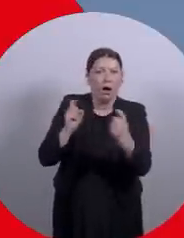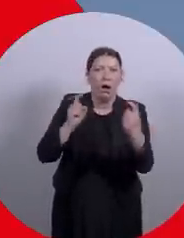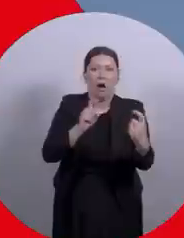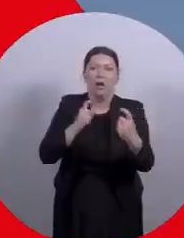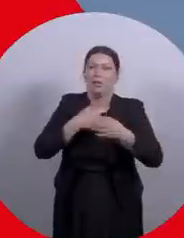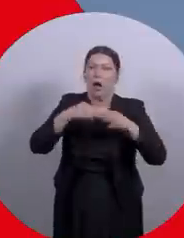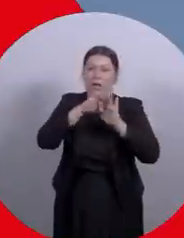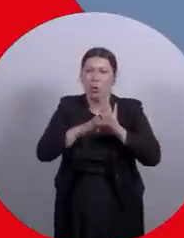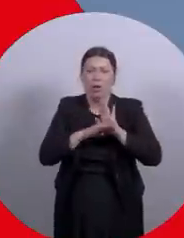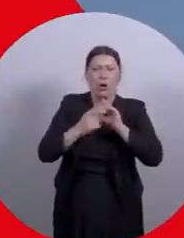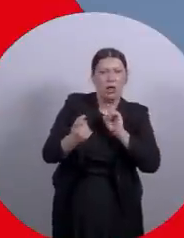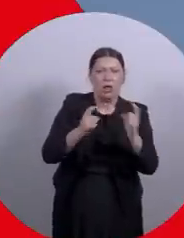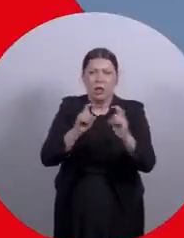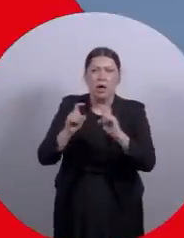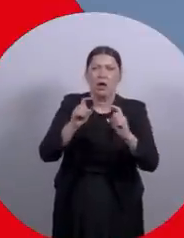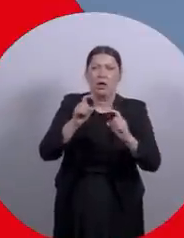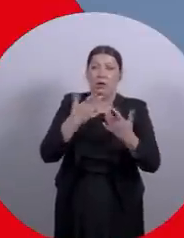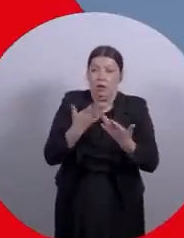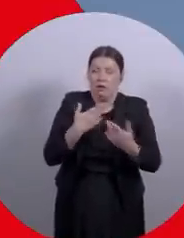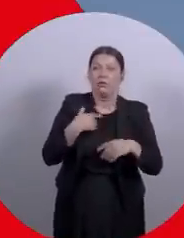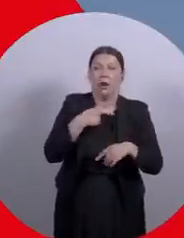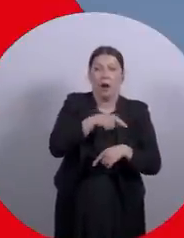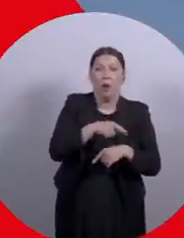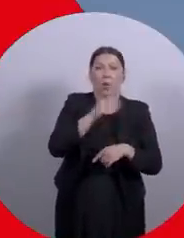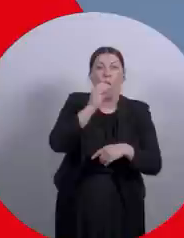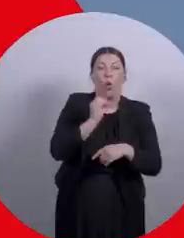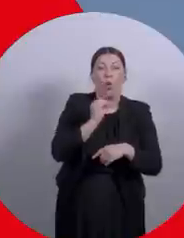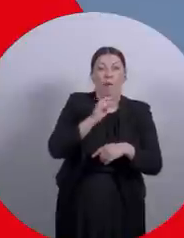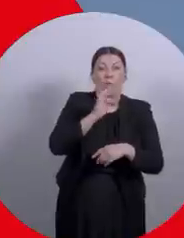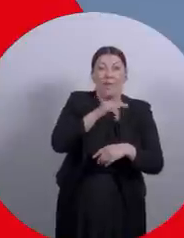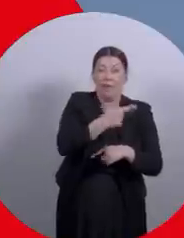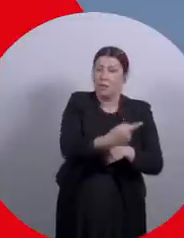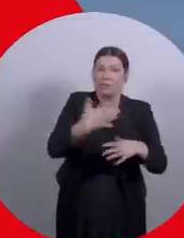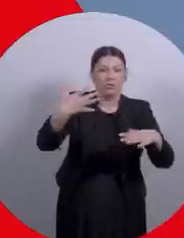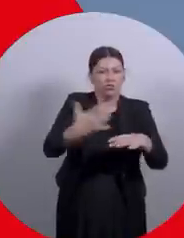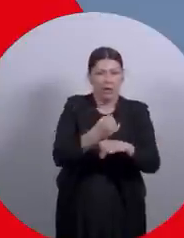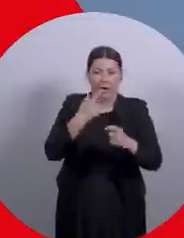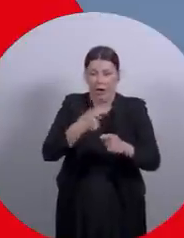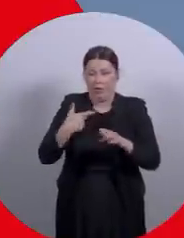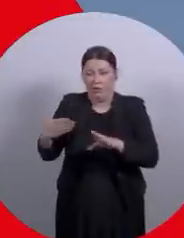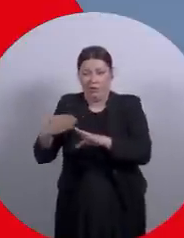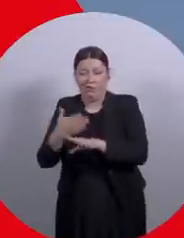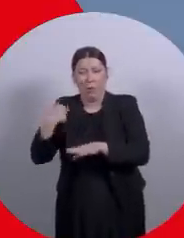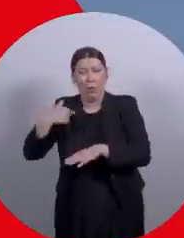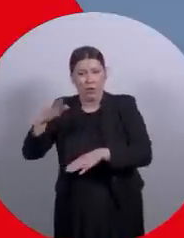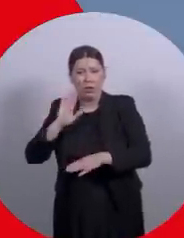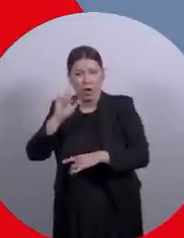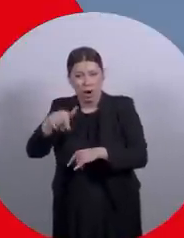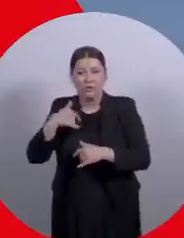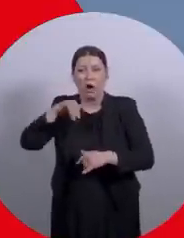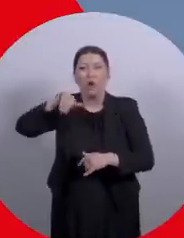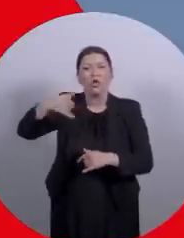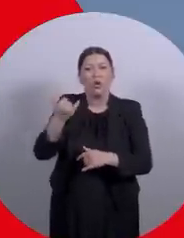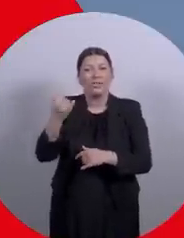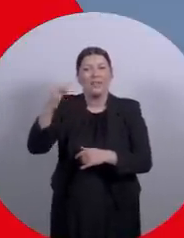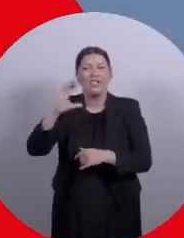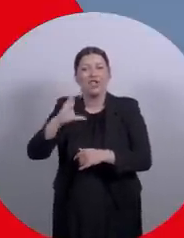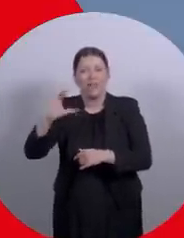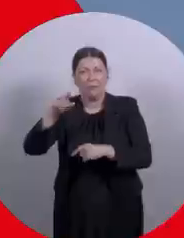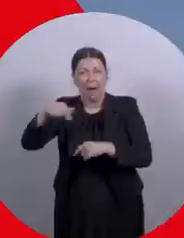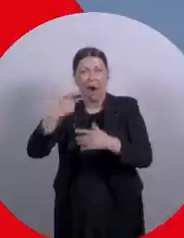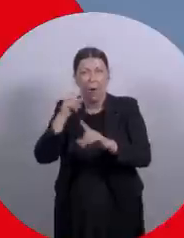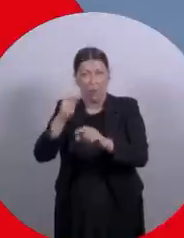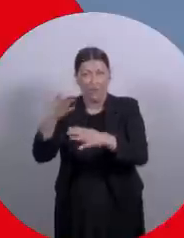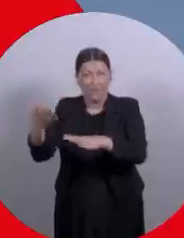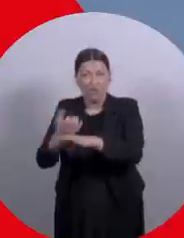der verwirrt es immer wieder geschafft heute wenn es genau aufmerksam zugehört hat Josef dargestellt hat mit